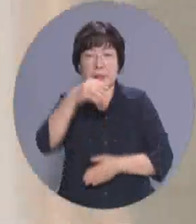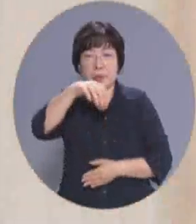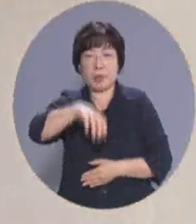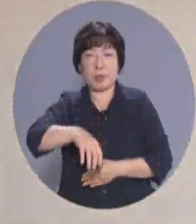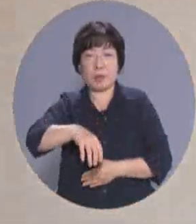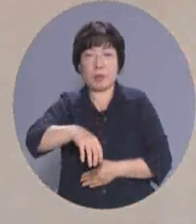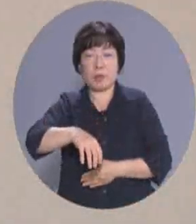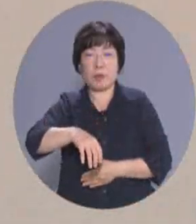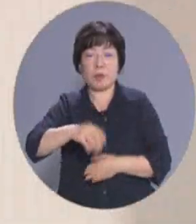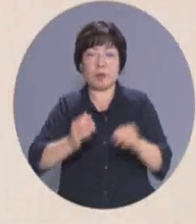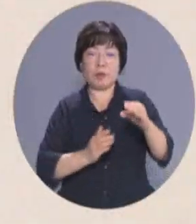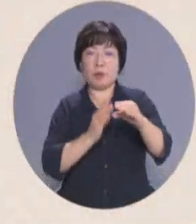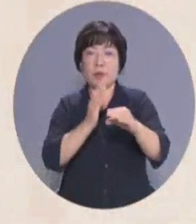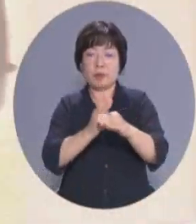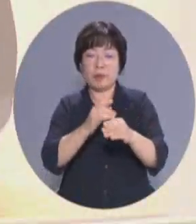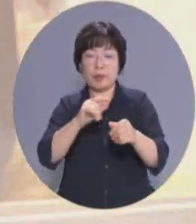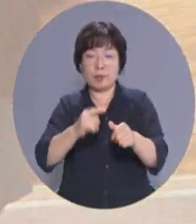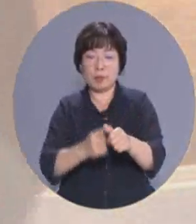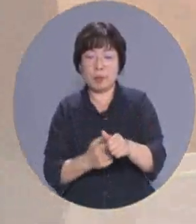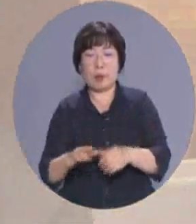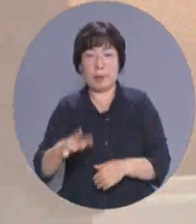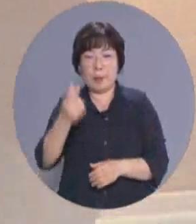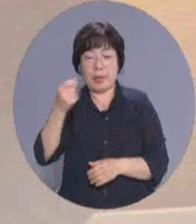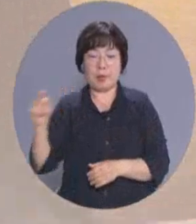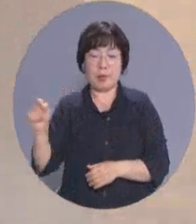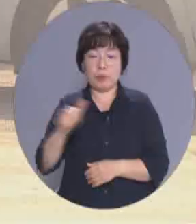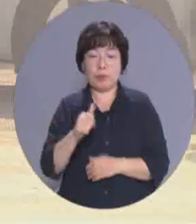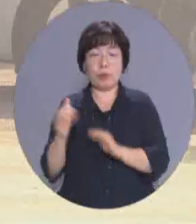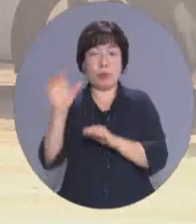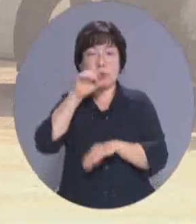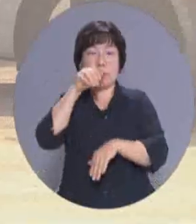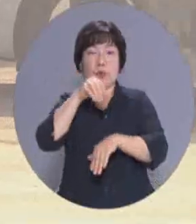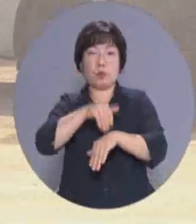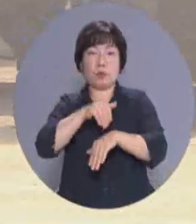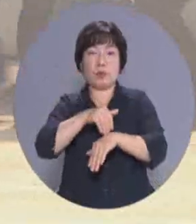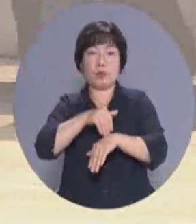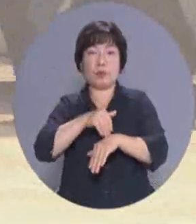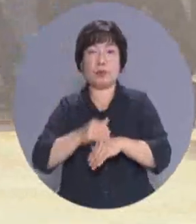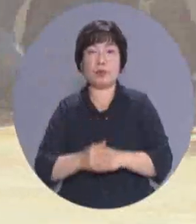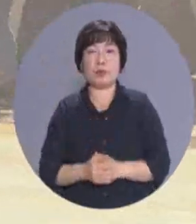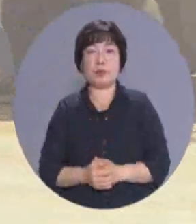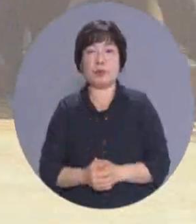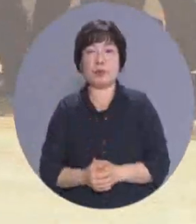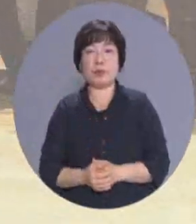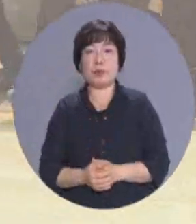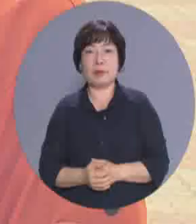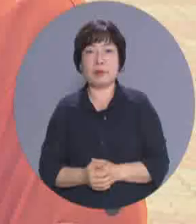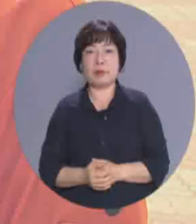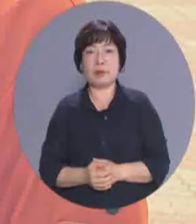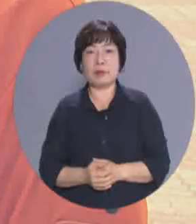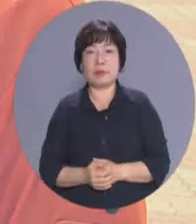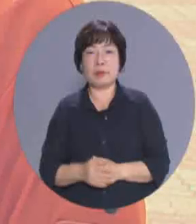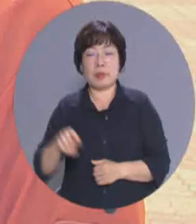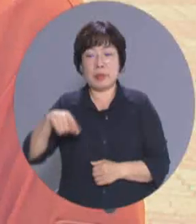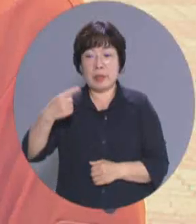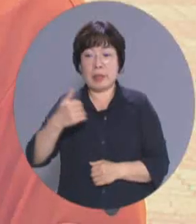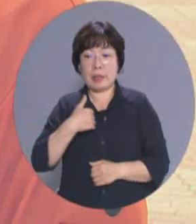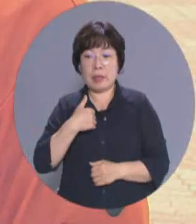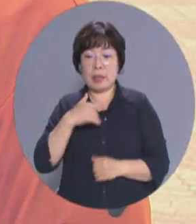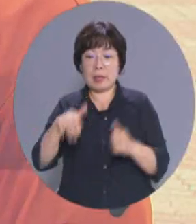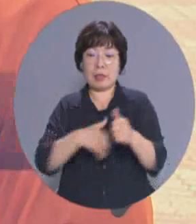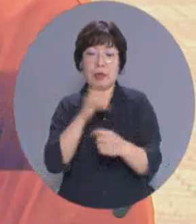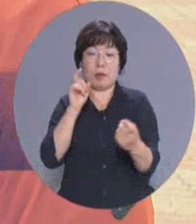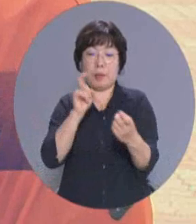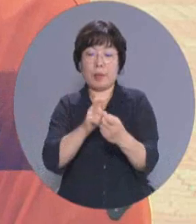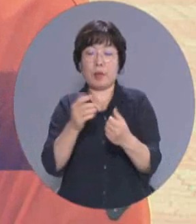재난 유형을 중심으로 재난 초기 자체 대응 역량을 높이기 위한 훈련이 실시되고 있습니다. 나중에 저도 이런 상황이 왔을